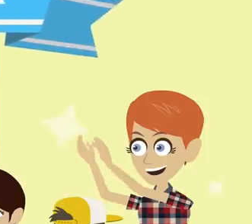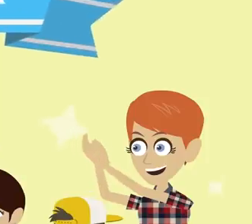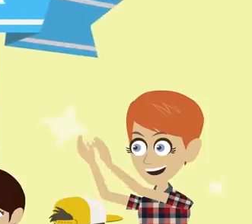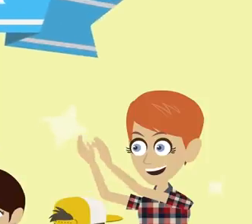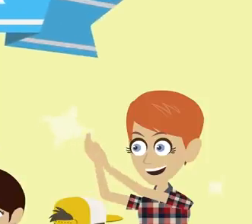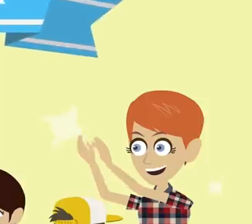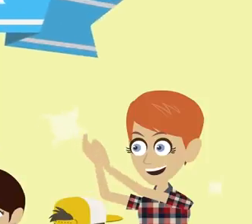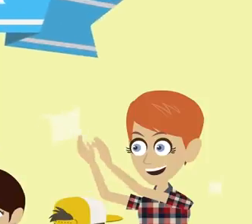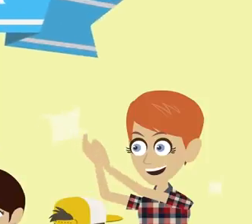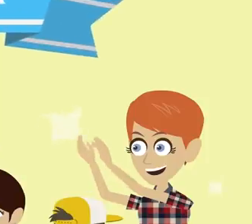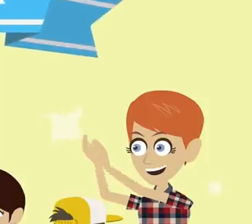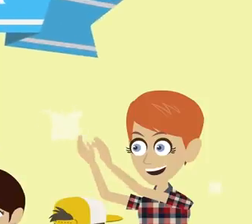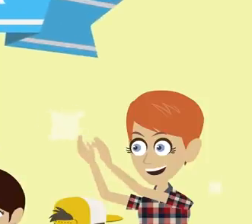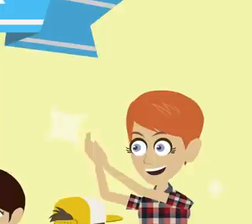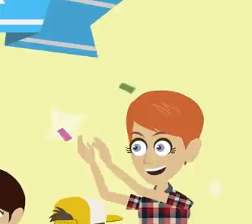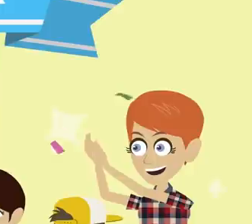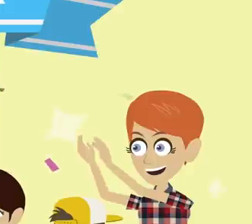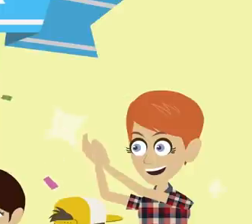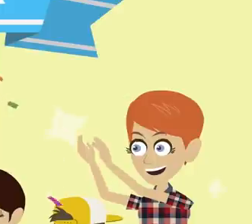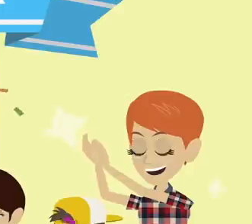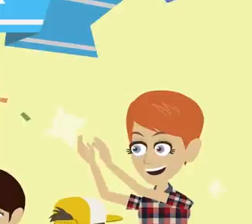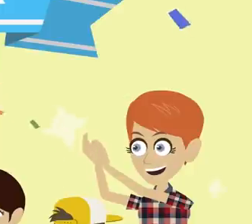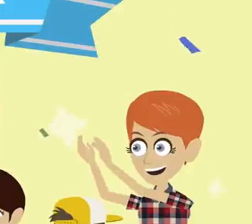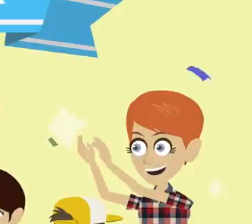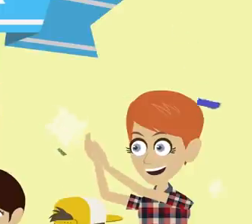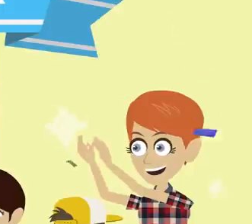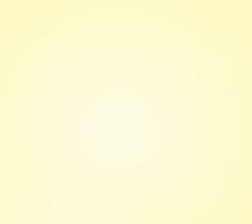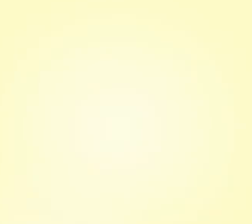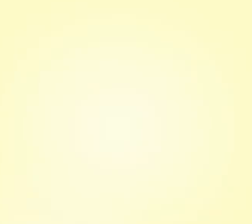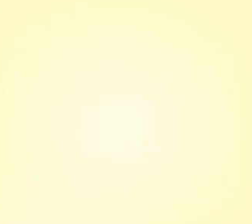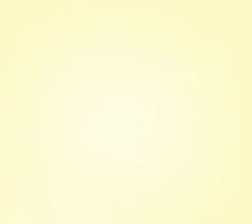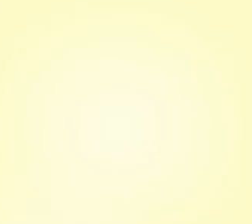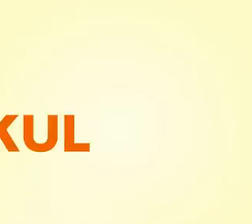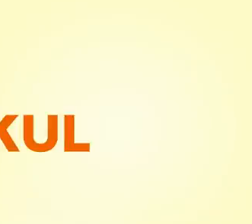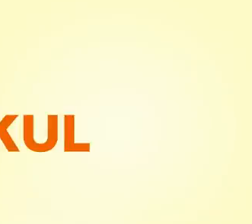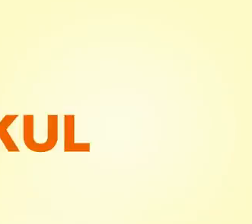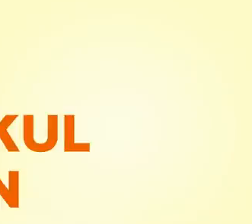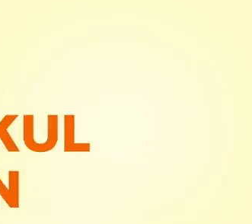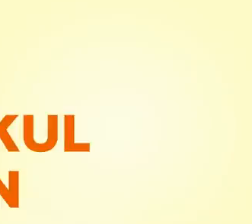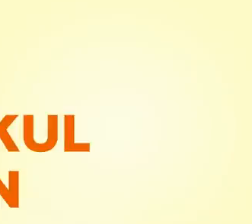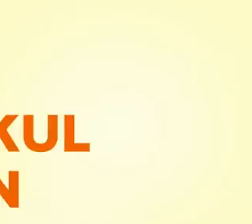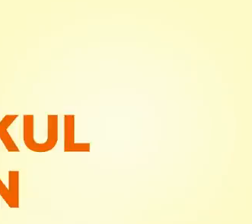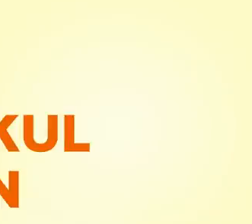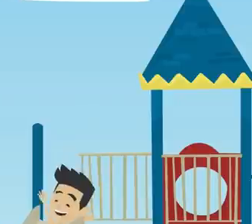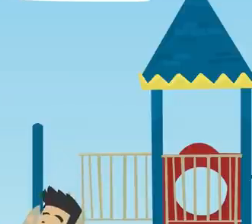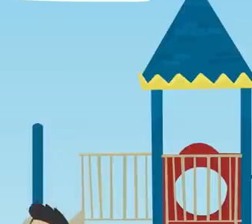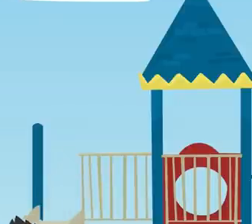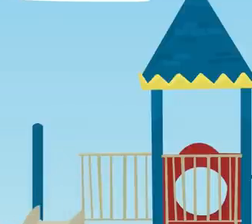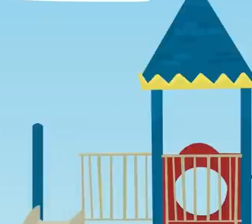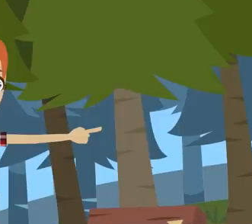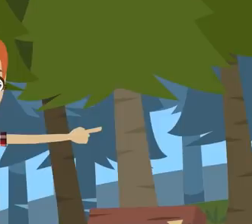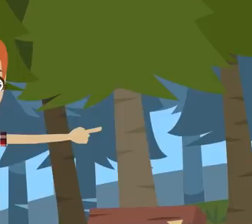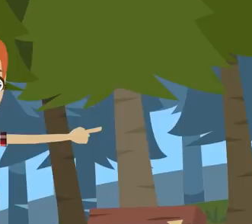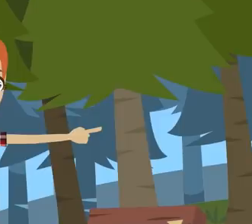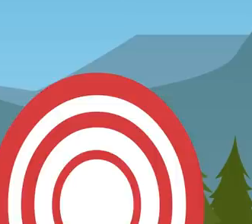bir haberimiz var. YDS Kids İngilizce Yaz Okulu başlıyor. İlkokul ve ortaokul öğrencileri için